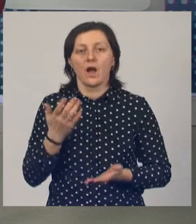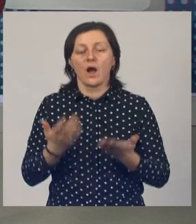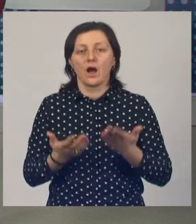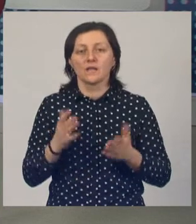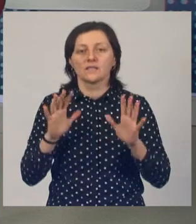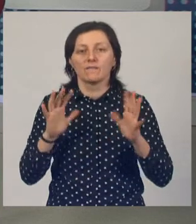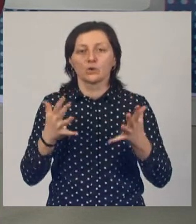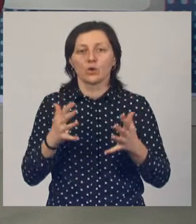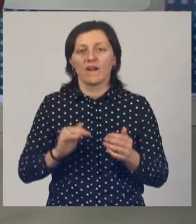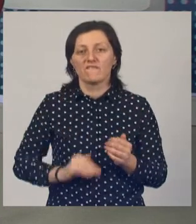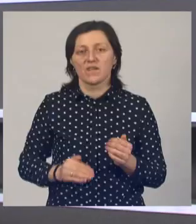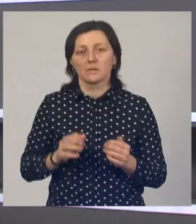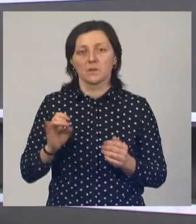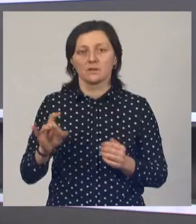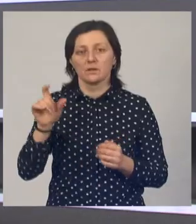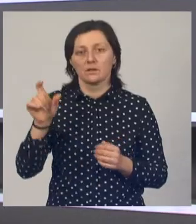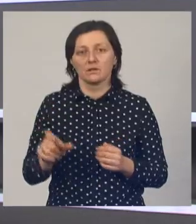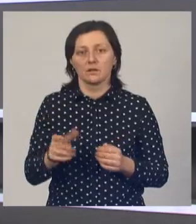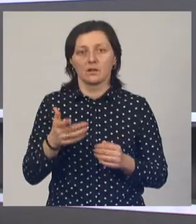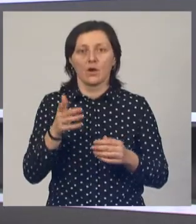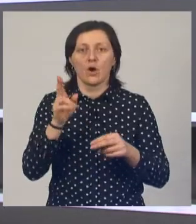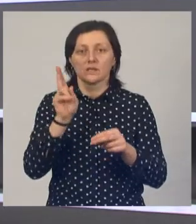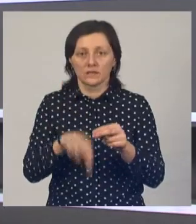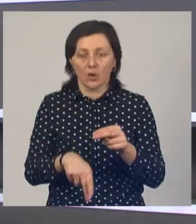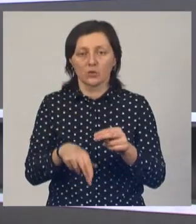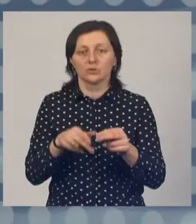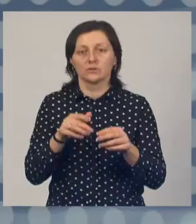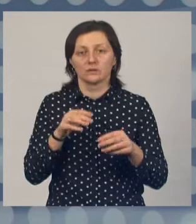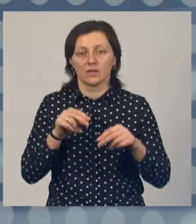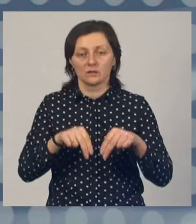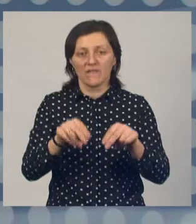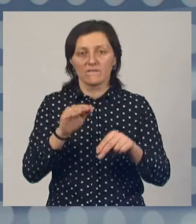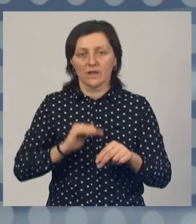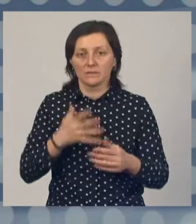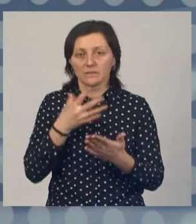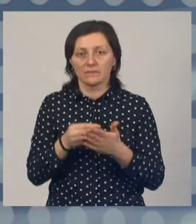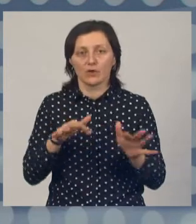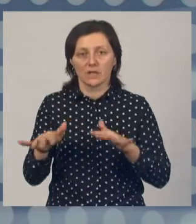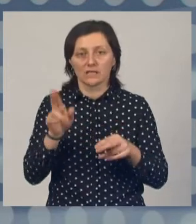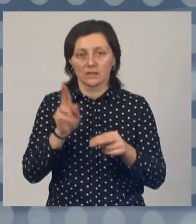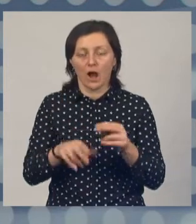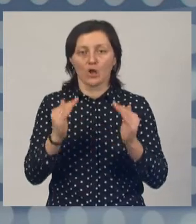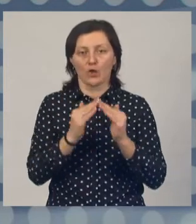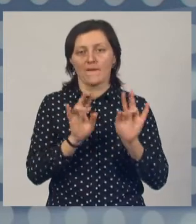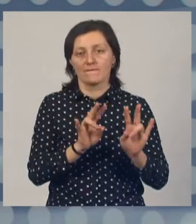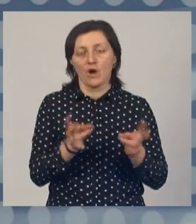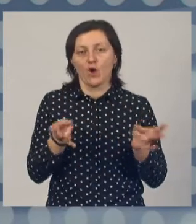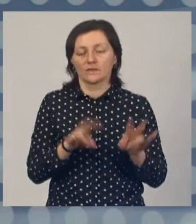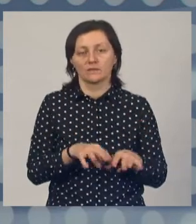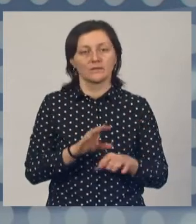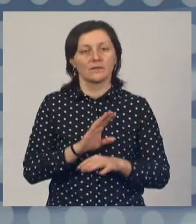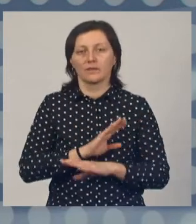закончил свою деятельность фермерскую но хотел бы остаться жить в этом доме это возможно они тут как раз таки вот распространяются